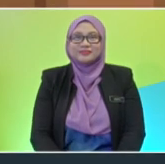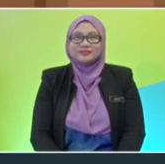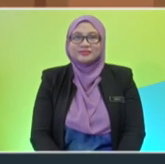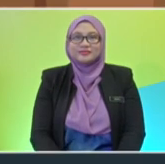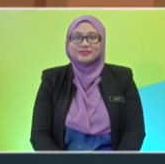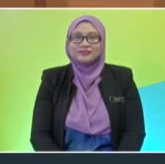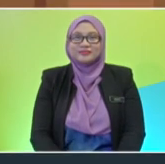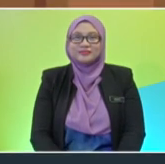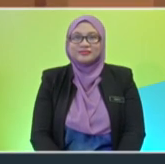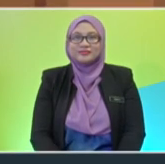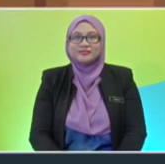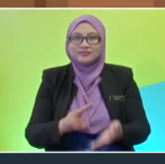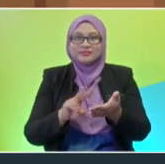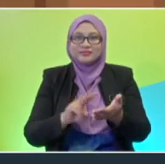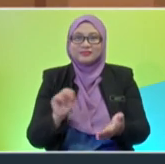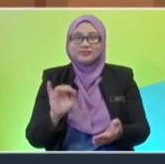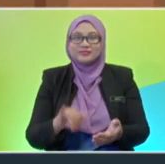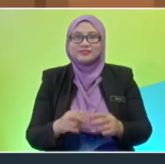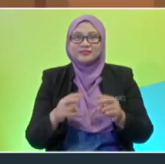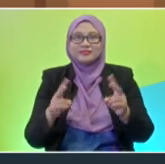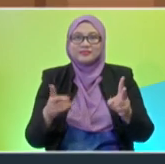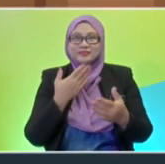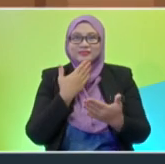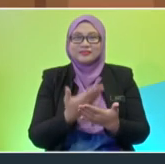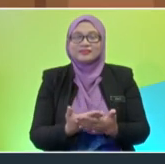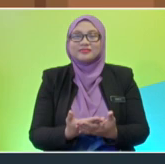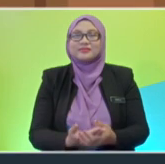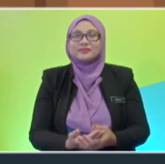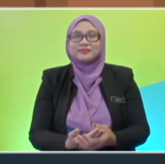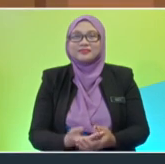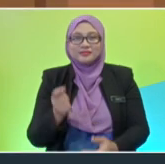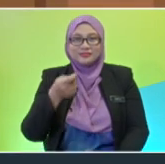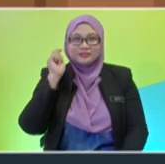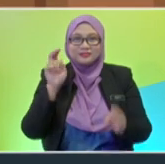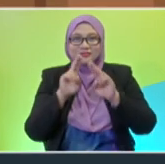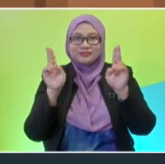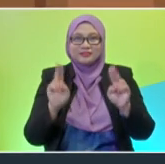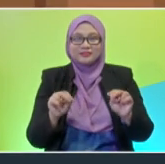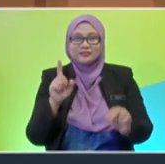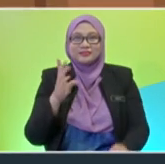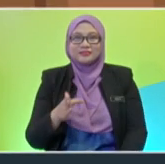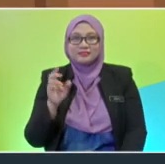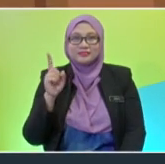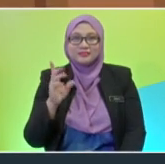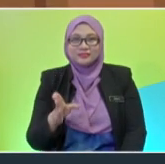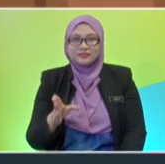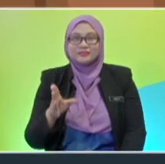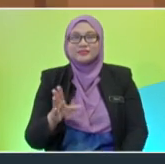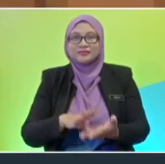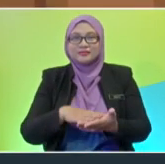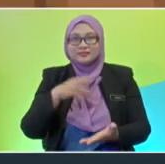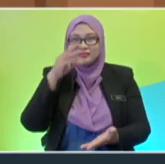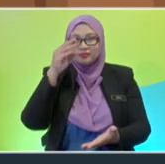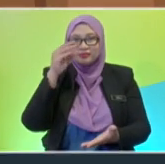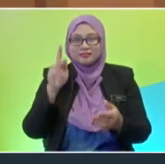Wow bacaan yang sangat baik betul Kita tadi uji seorang-seorang pelajar untuk membaca dapat tumbuh pekerjaan keseluruhan sebab untuk